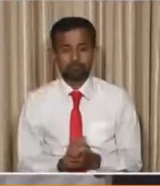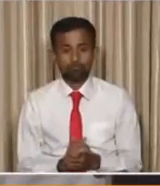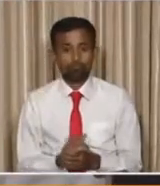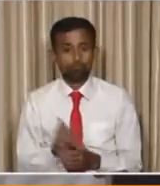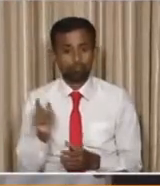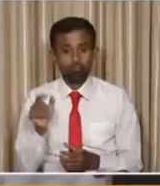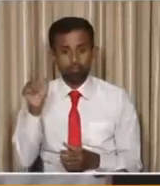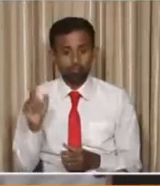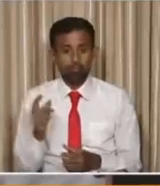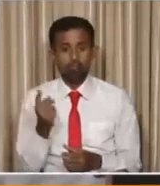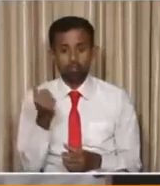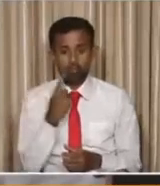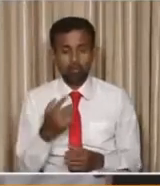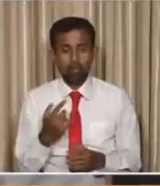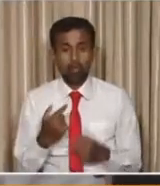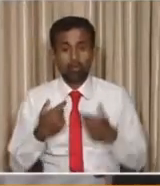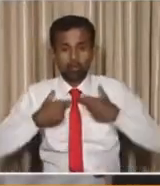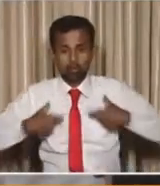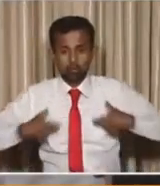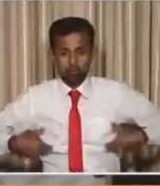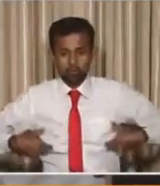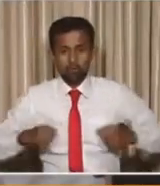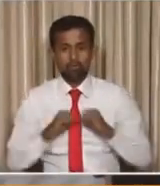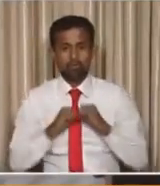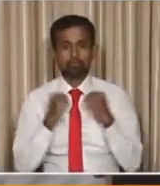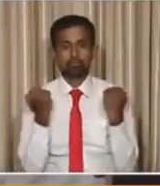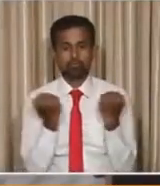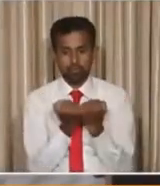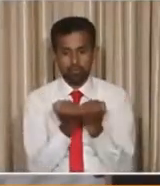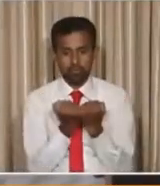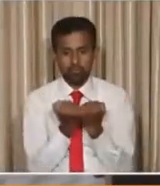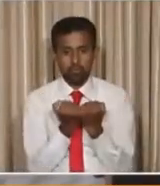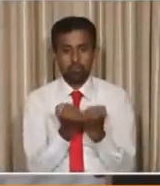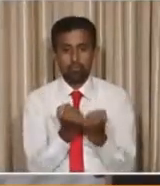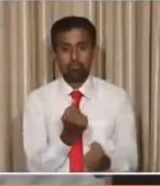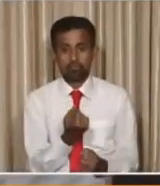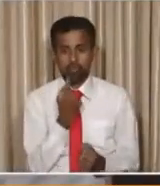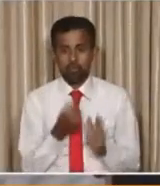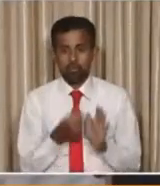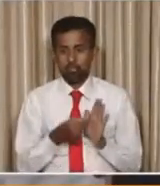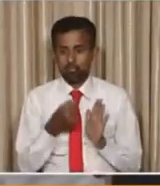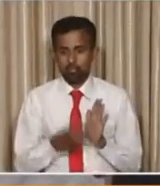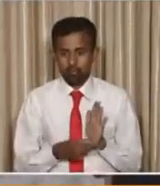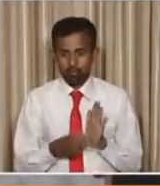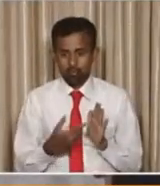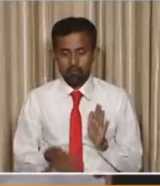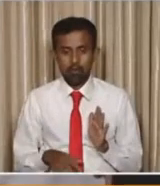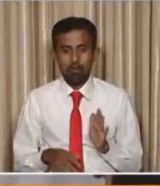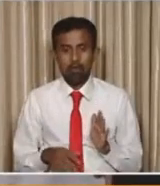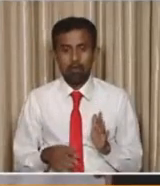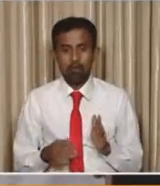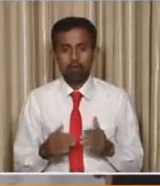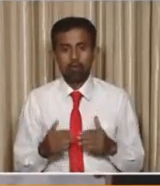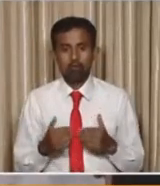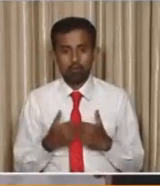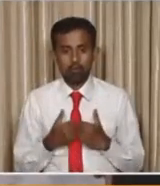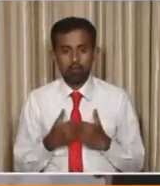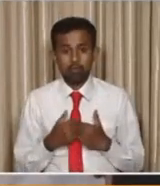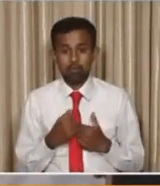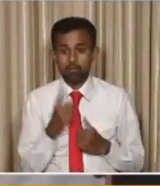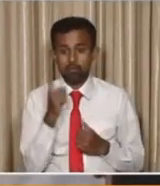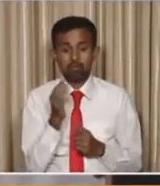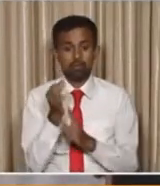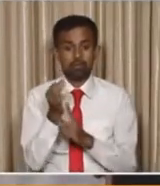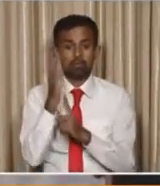එතුමා කිව්වා මේ නීතිඥ සංගමේ ප්‍රකාශයකට අපි අත්සන් කරලා තිබුණා කියලා. මේ ඉස්සෙල්ලා